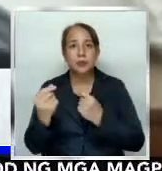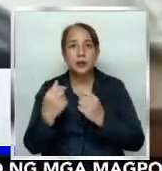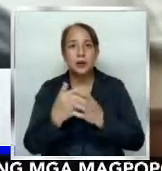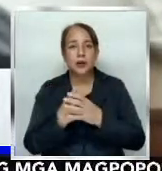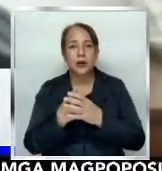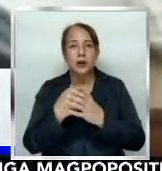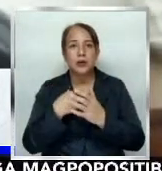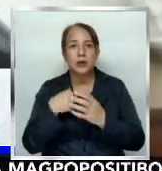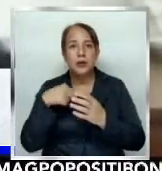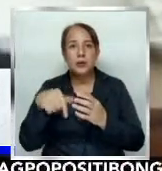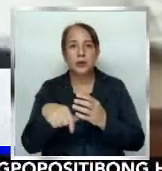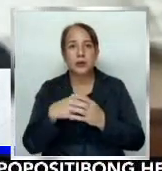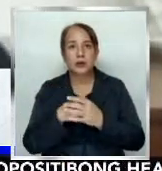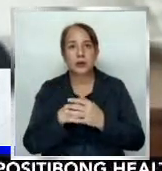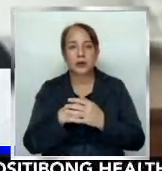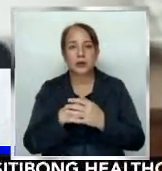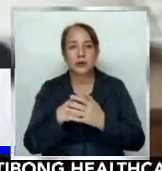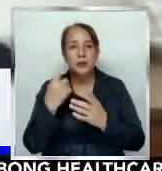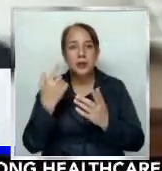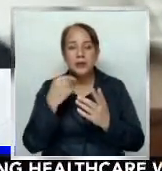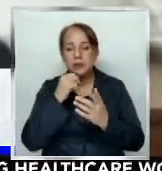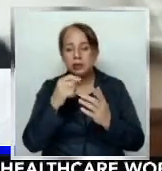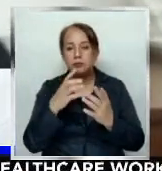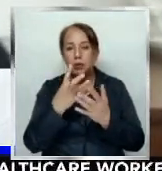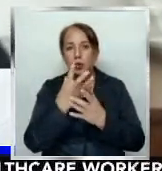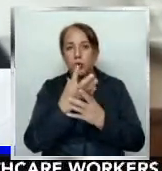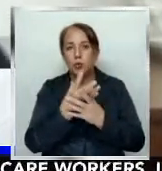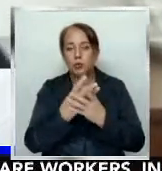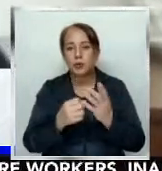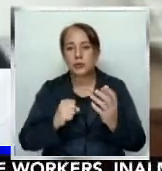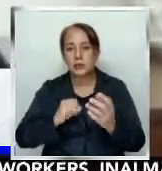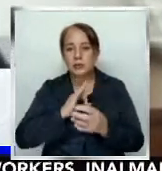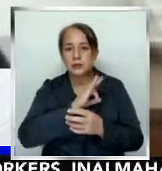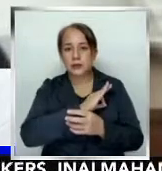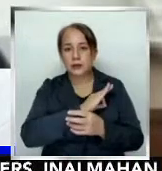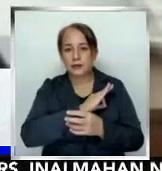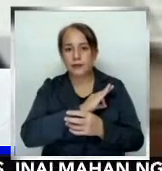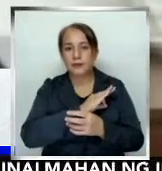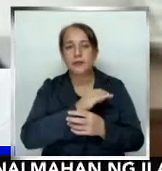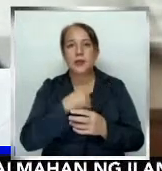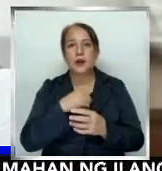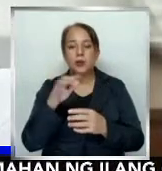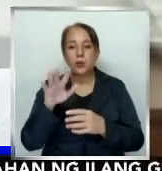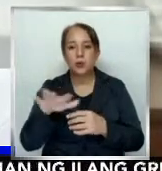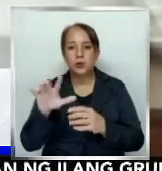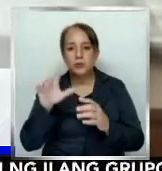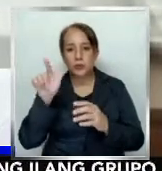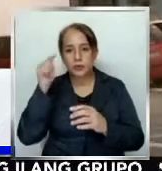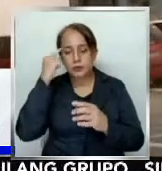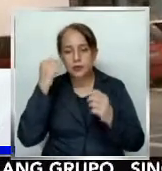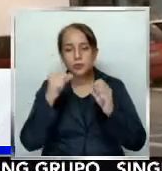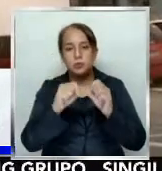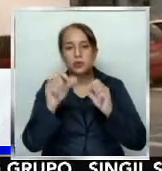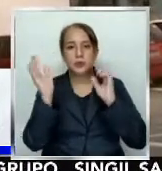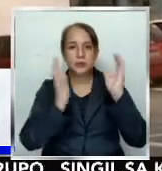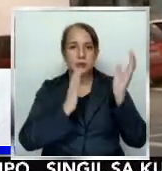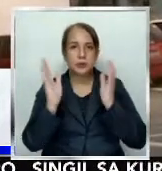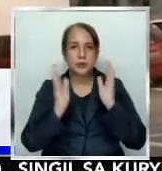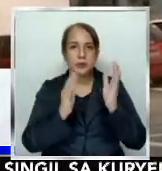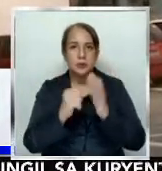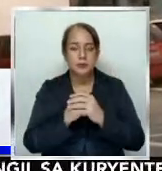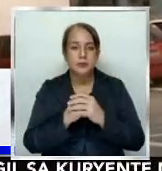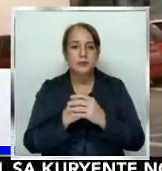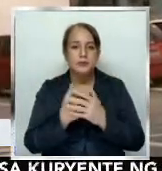Team 18B, para hindi maubusan ng personnel ang ating pong local government at patuloy pa rin ang serbisyong binibigay. Sa